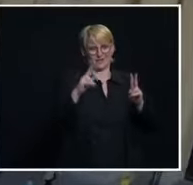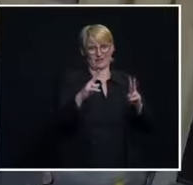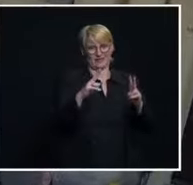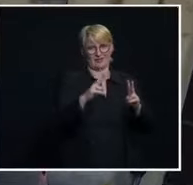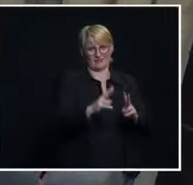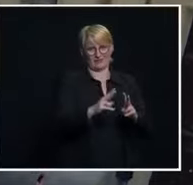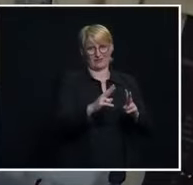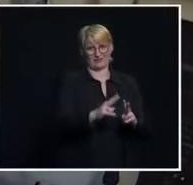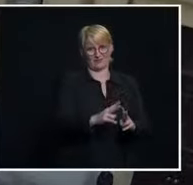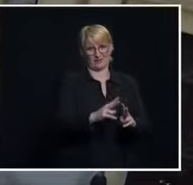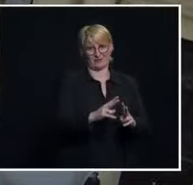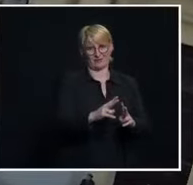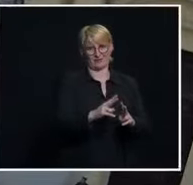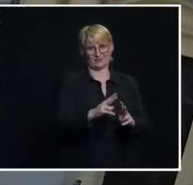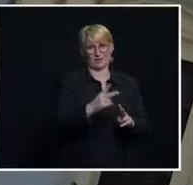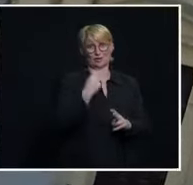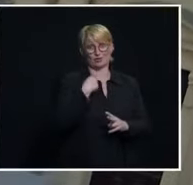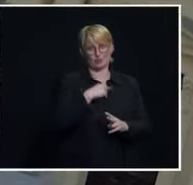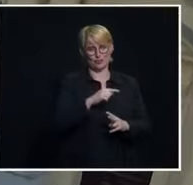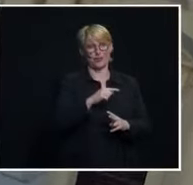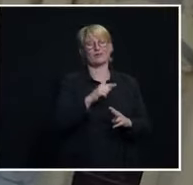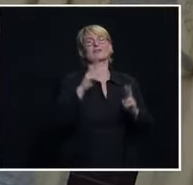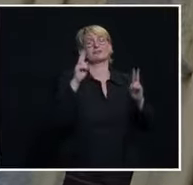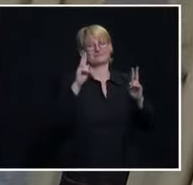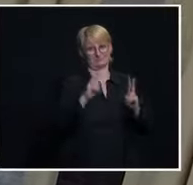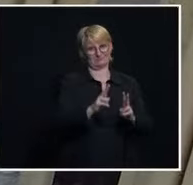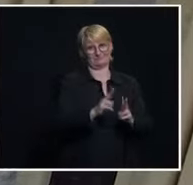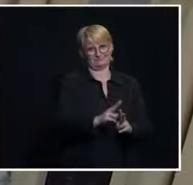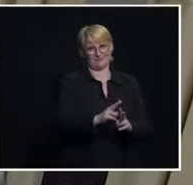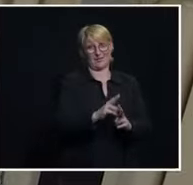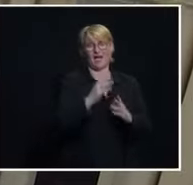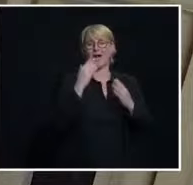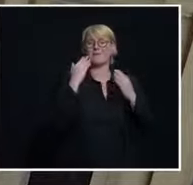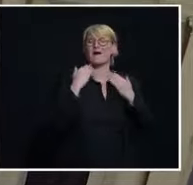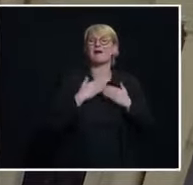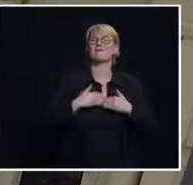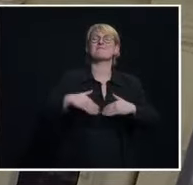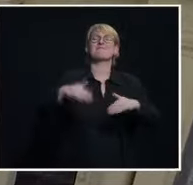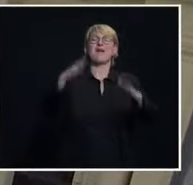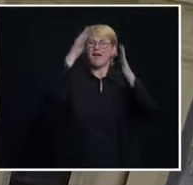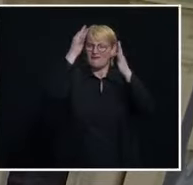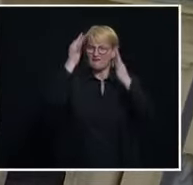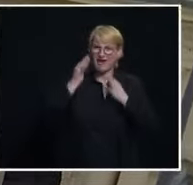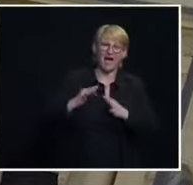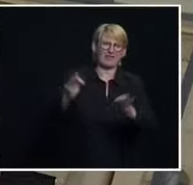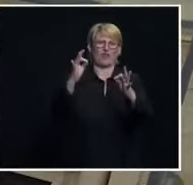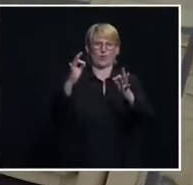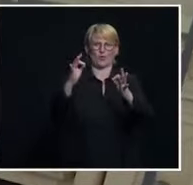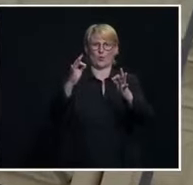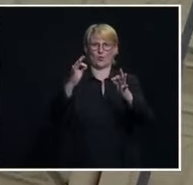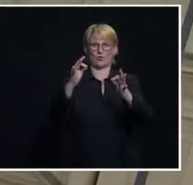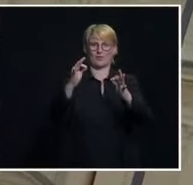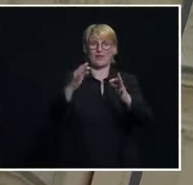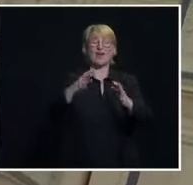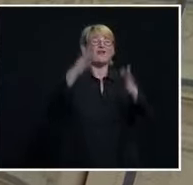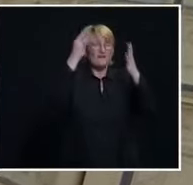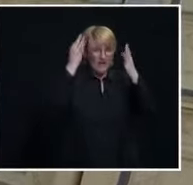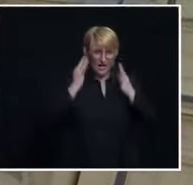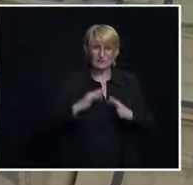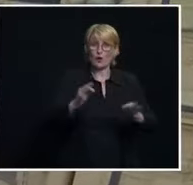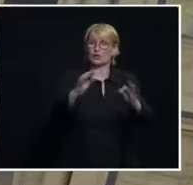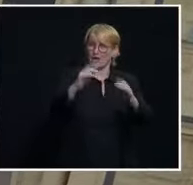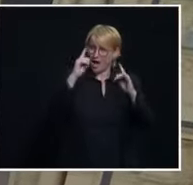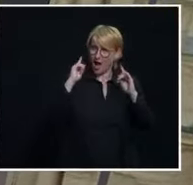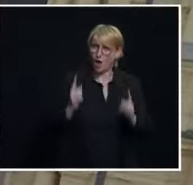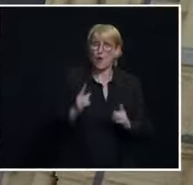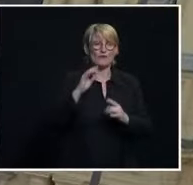keine Schuld mehr, aber dafür umso mehr Verantwortung. Verantwortung auch für das